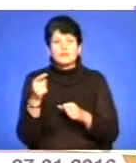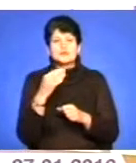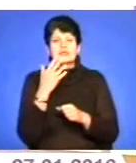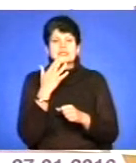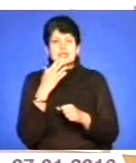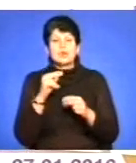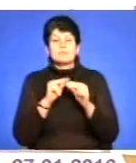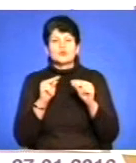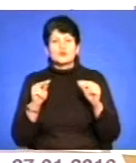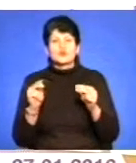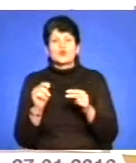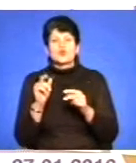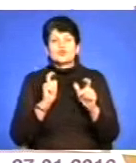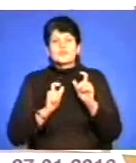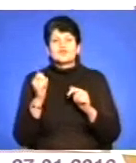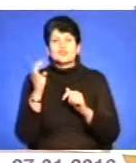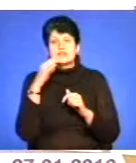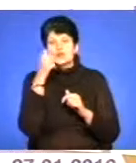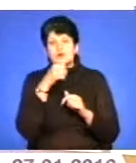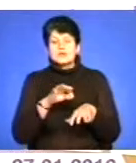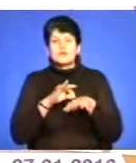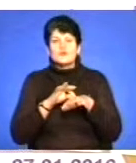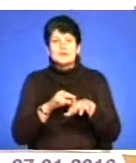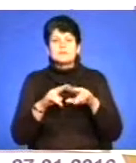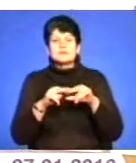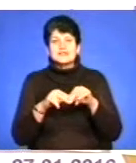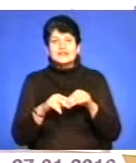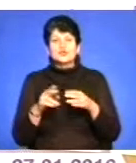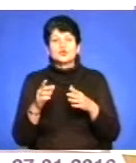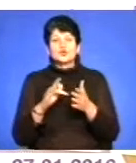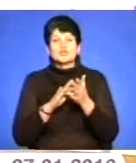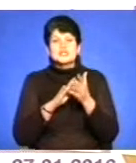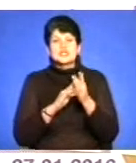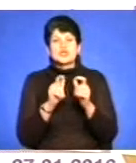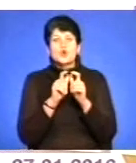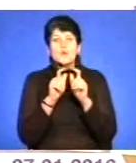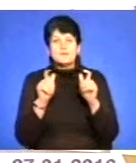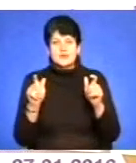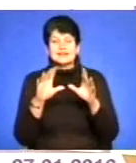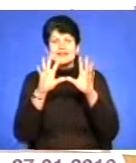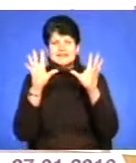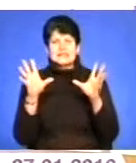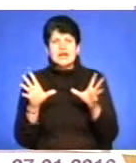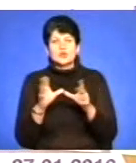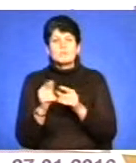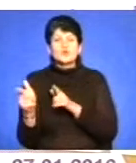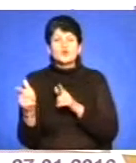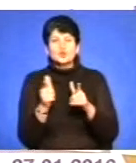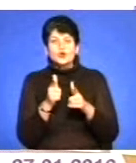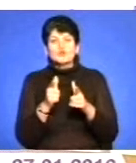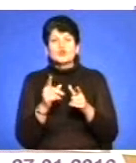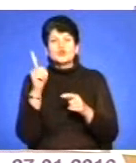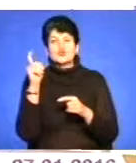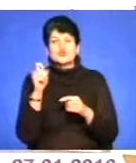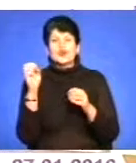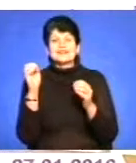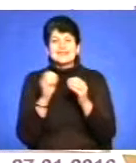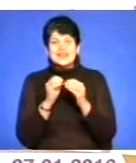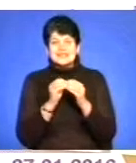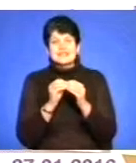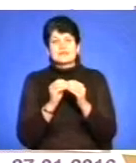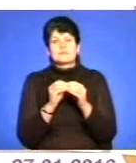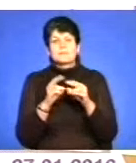педагогічного університету в 2014 році проведено паспортизацію туристичних об'єктів. Загалом підготовлено 110 паспортів туристичних об'єктів, в